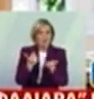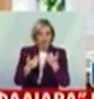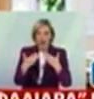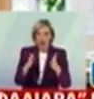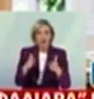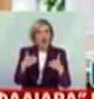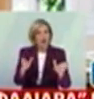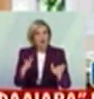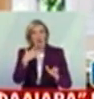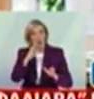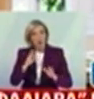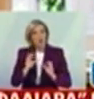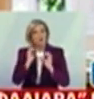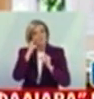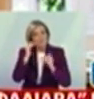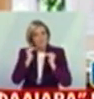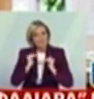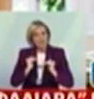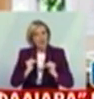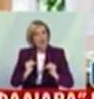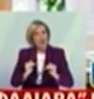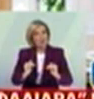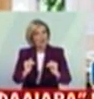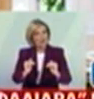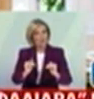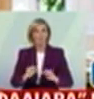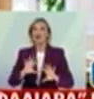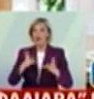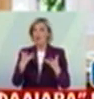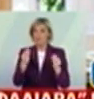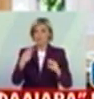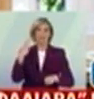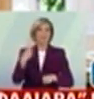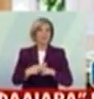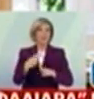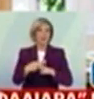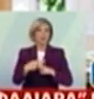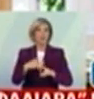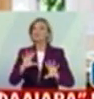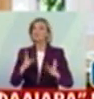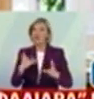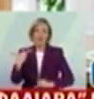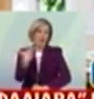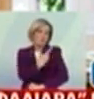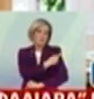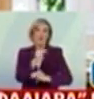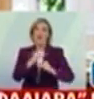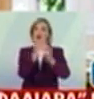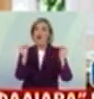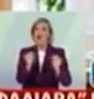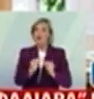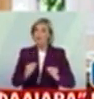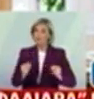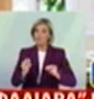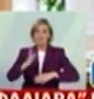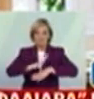το σκέφτηκε και είπε να το προχωρήσει γρήγορα. Θεωρώ ότι αυτό θα έχει συνέπειες, ότι